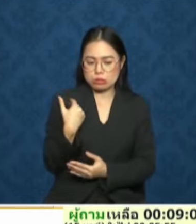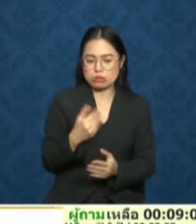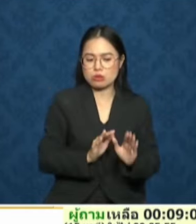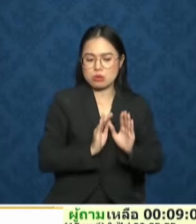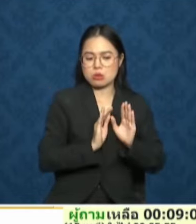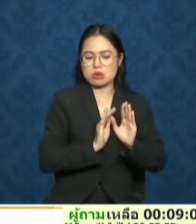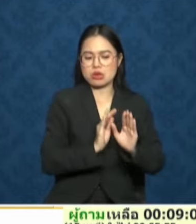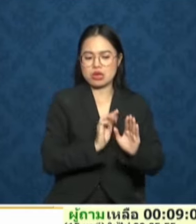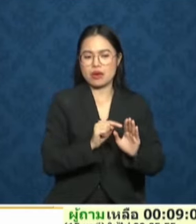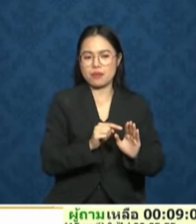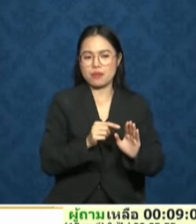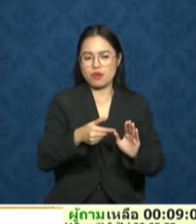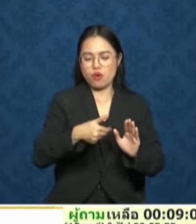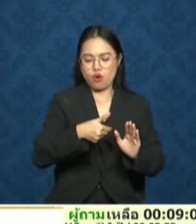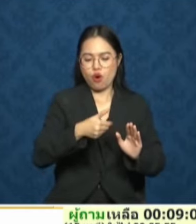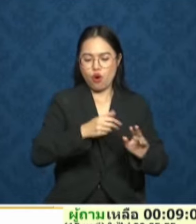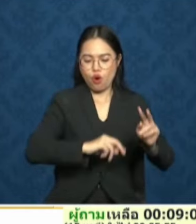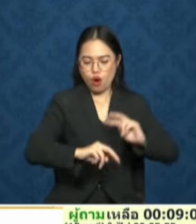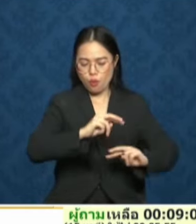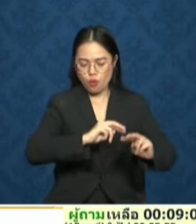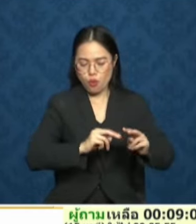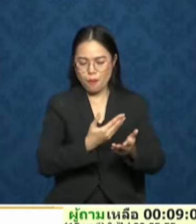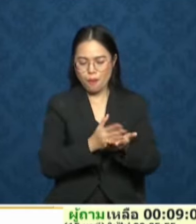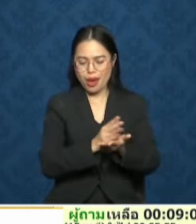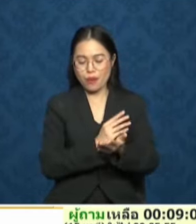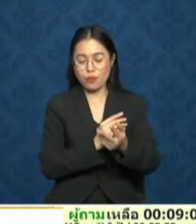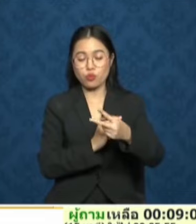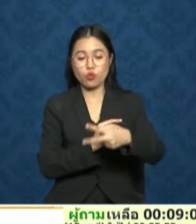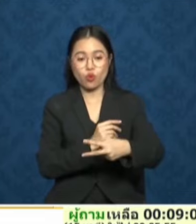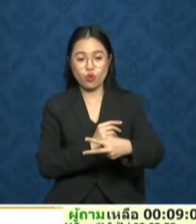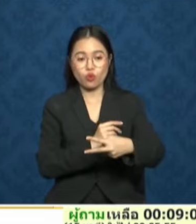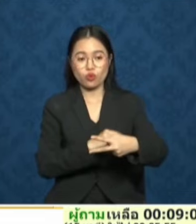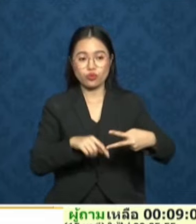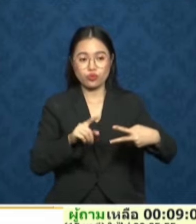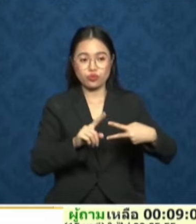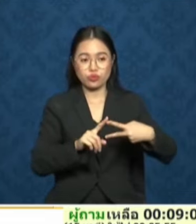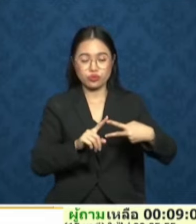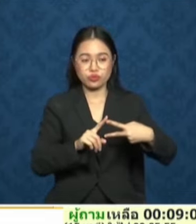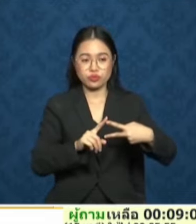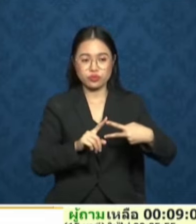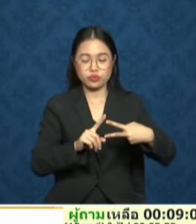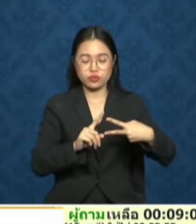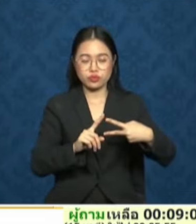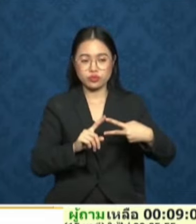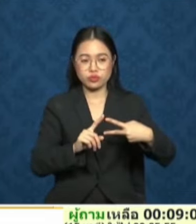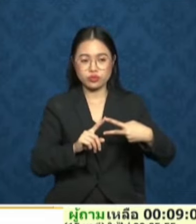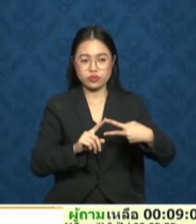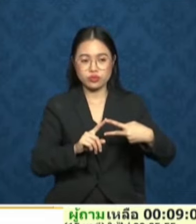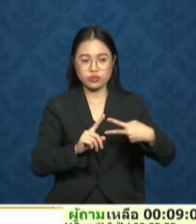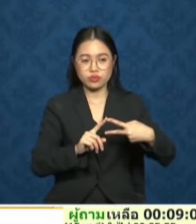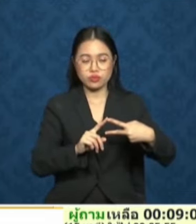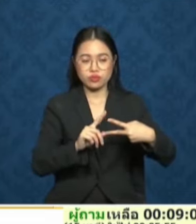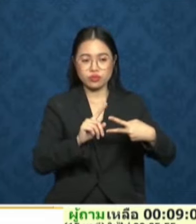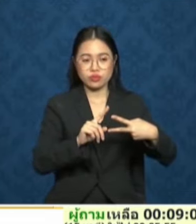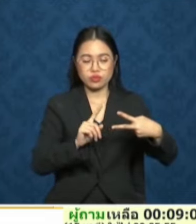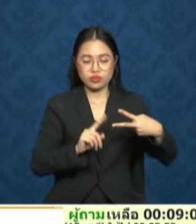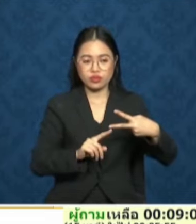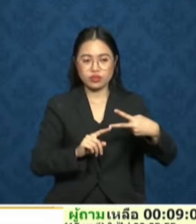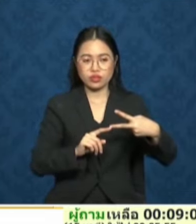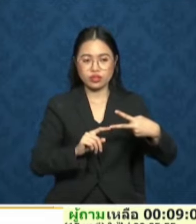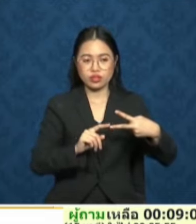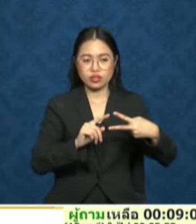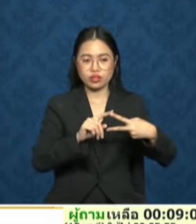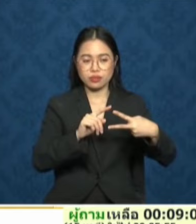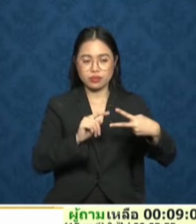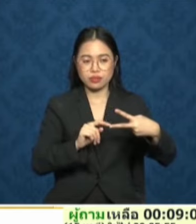idum ที่มาขอในการสำรวจสองแล่งด้กันและแหลงแรกคแปเทเกีย constituentsและแงที่สองกคอ